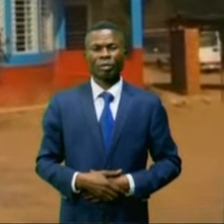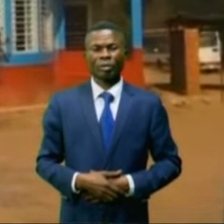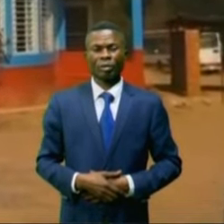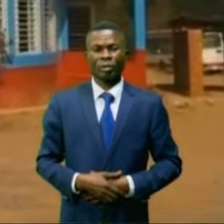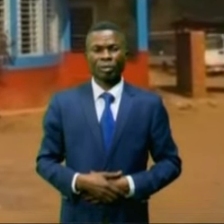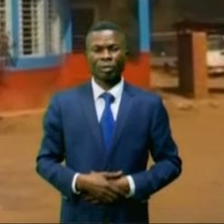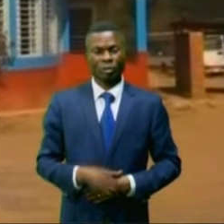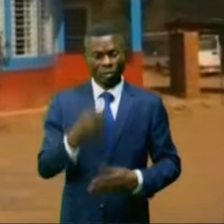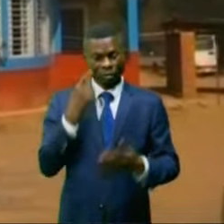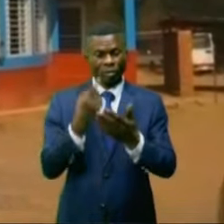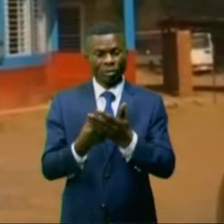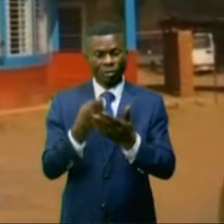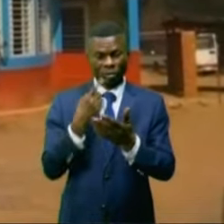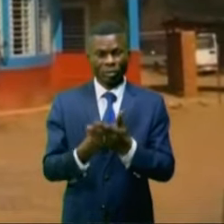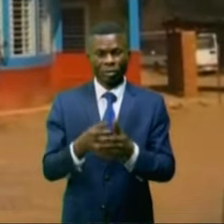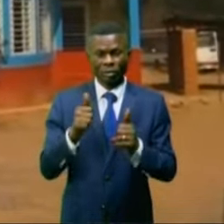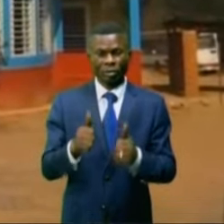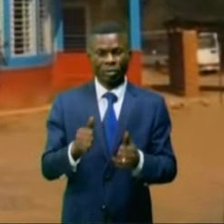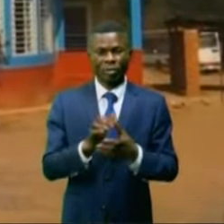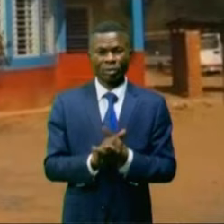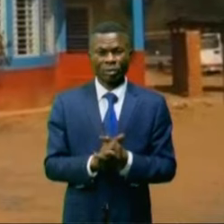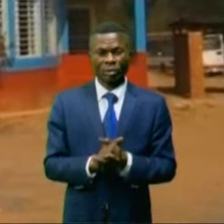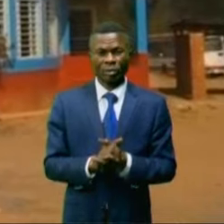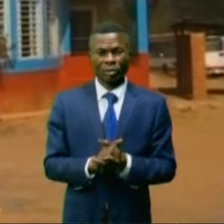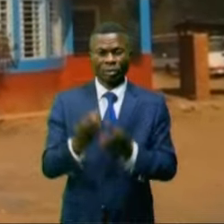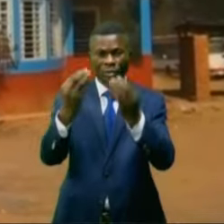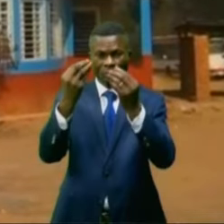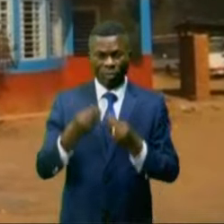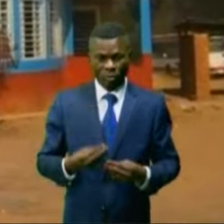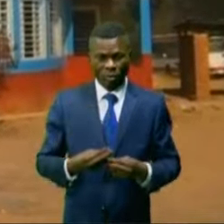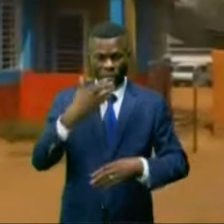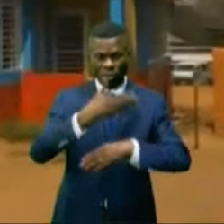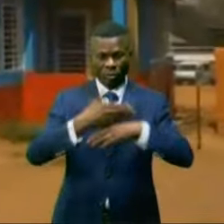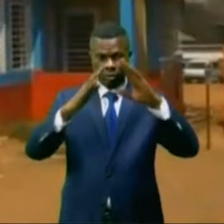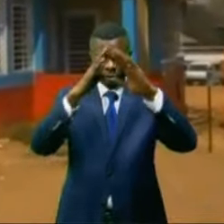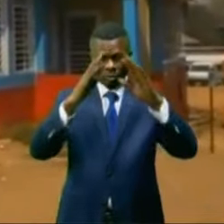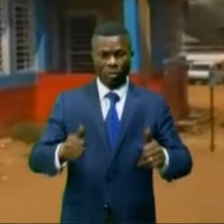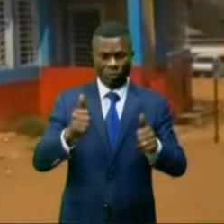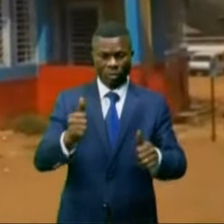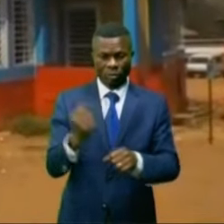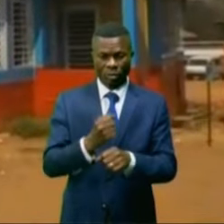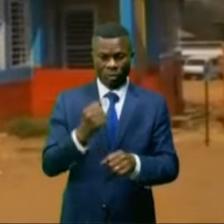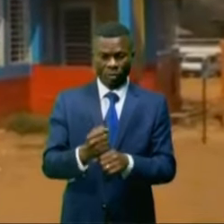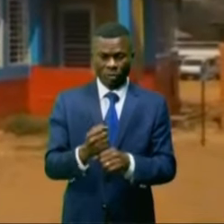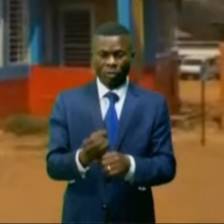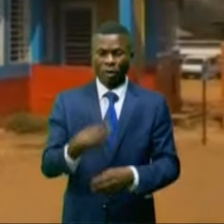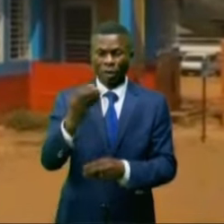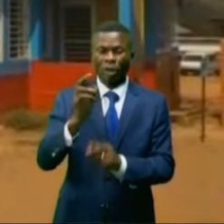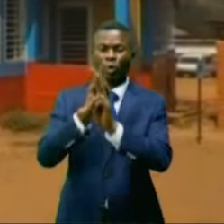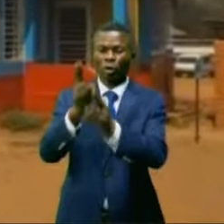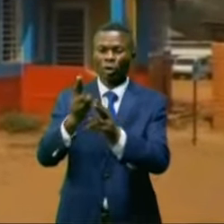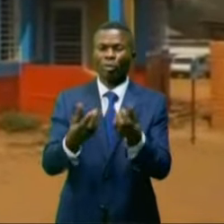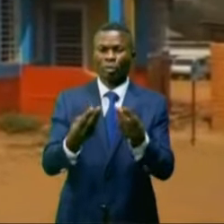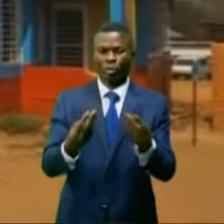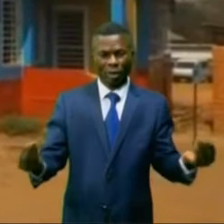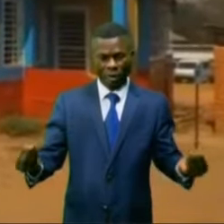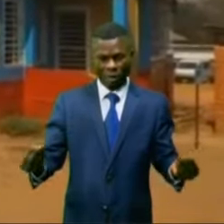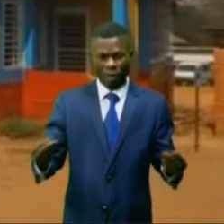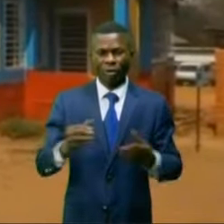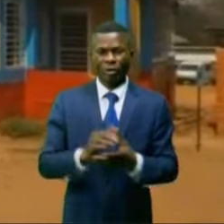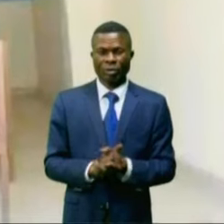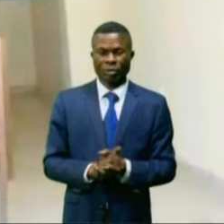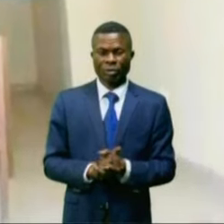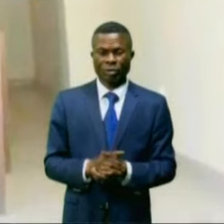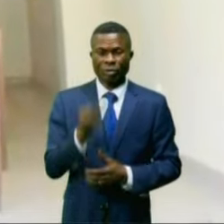corps sain, dit-on. Donne-moi une belle infrastructure de travail, je te produirai un bon rendement. Les